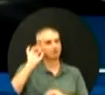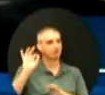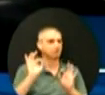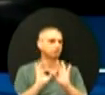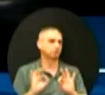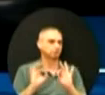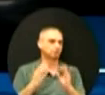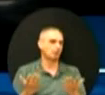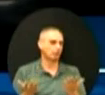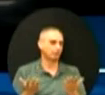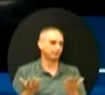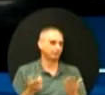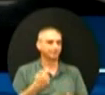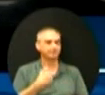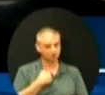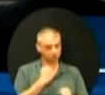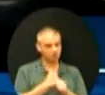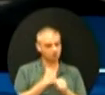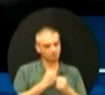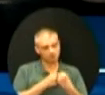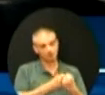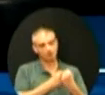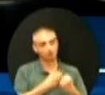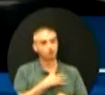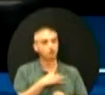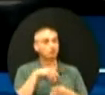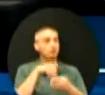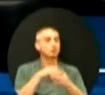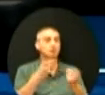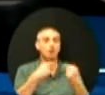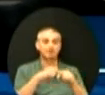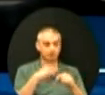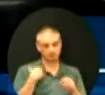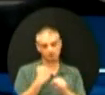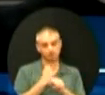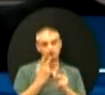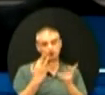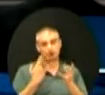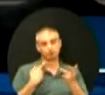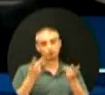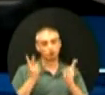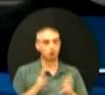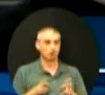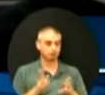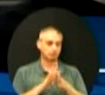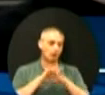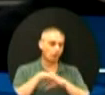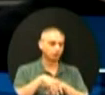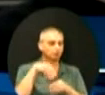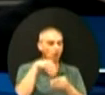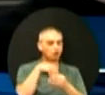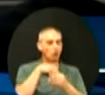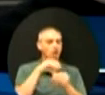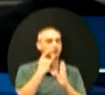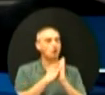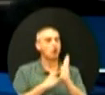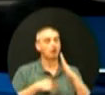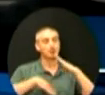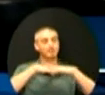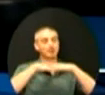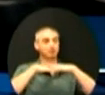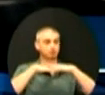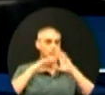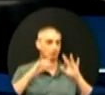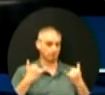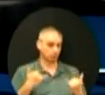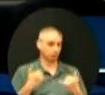על זה בכלל. אז אנחנו ננהל את הקרב שלנו עכשיו בתוך הוועדה, אנחנו נעשה כמיטב יכולתנו להשפיע על התוכן של החוק במקסימום.